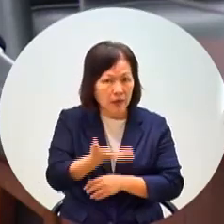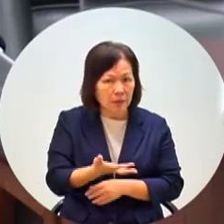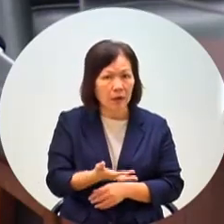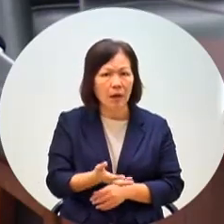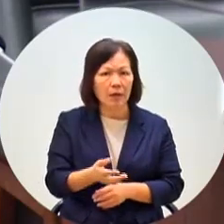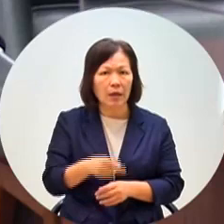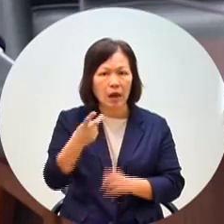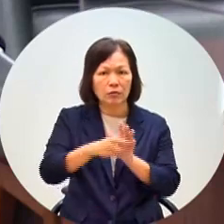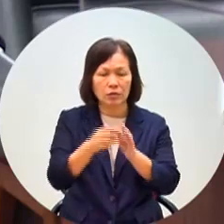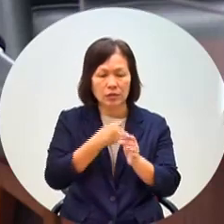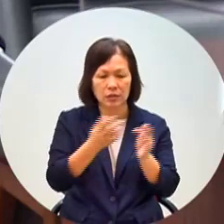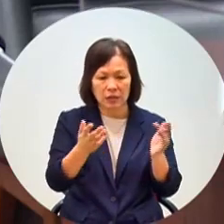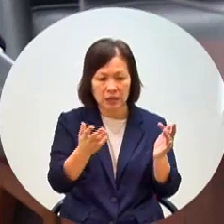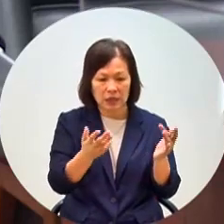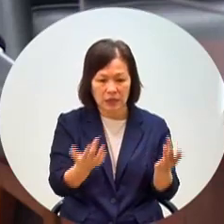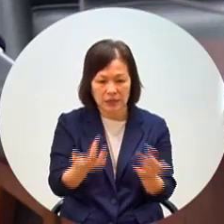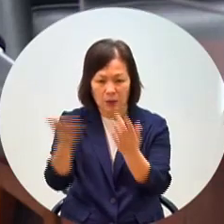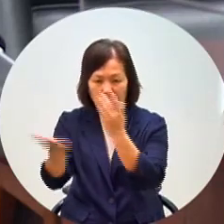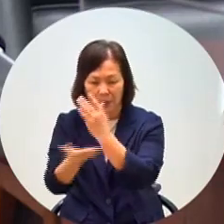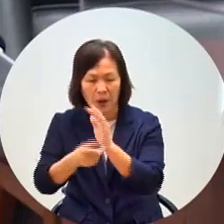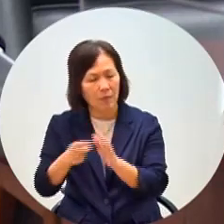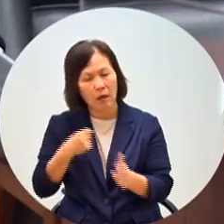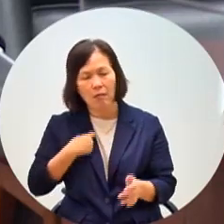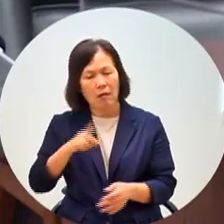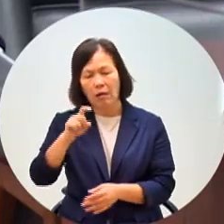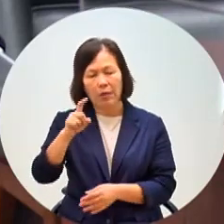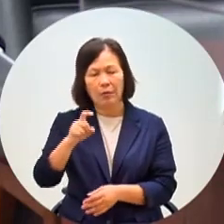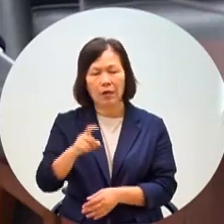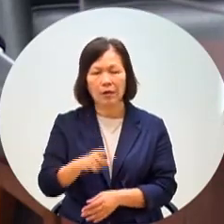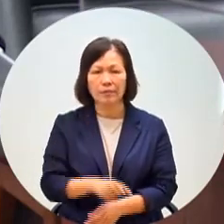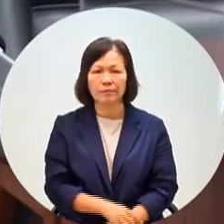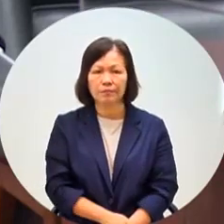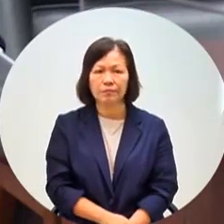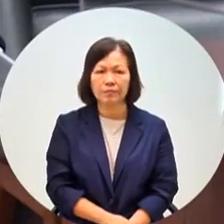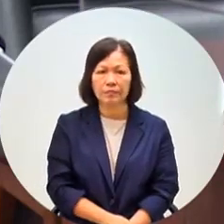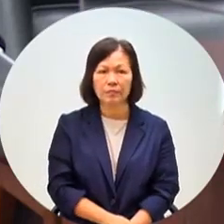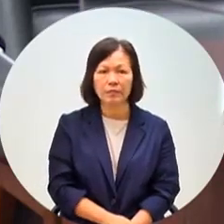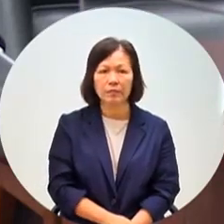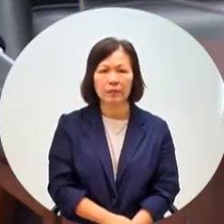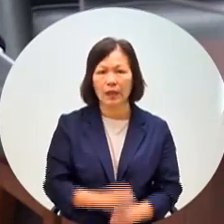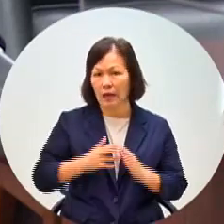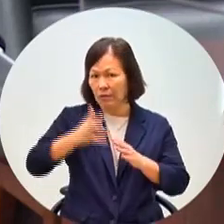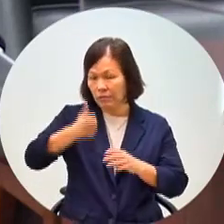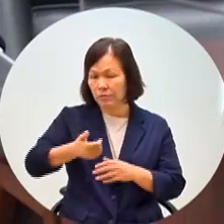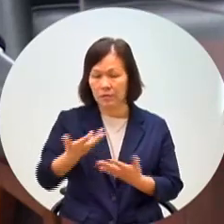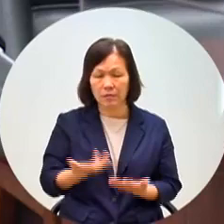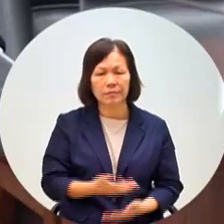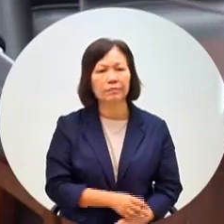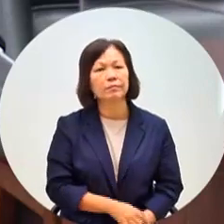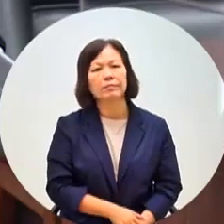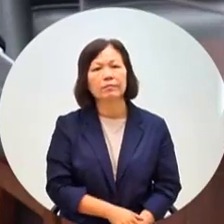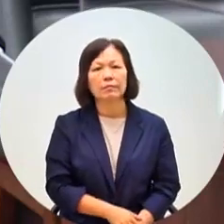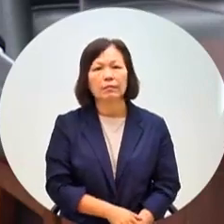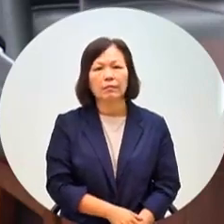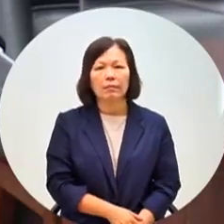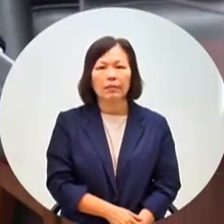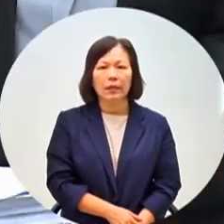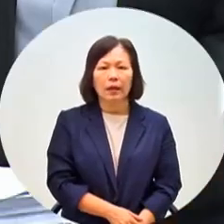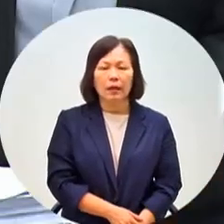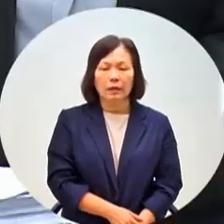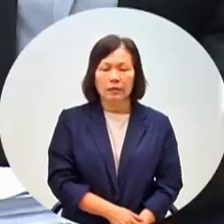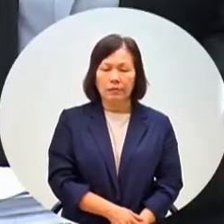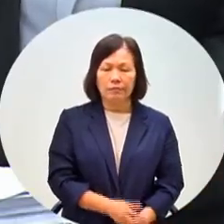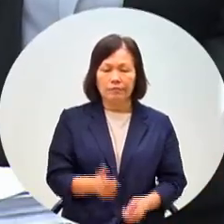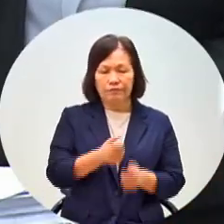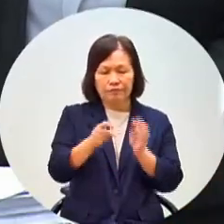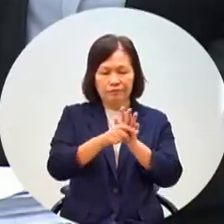要给喷一个草，我都没钱能喷呢。市长， 市长请答复。 议长，谢谢李议员